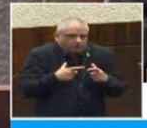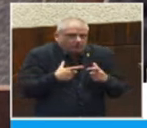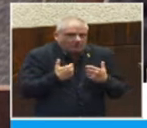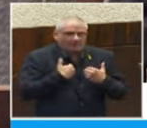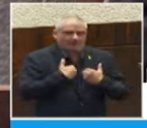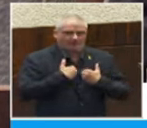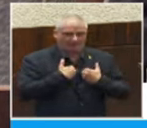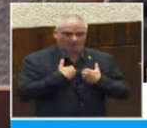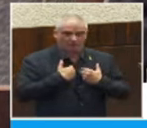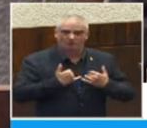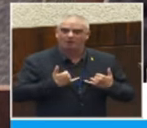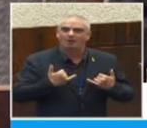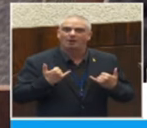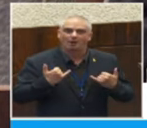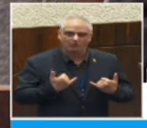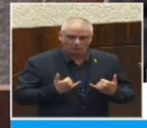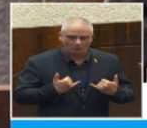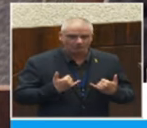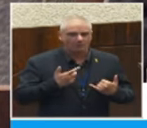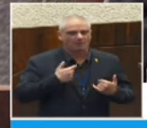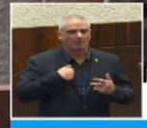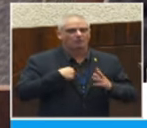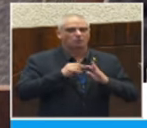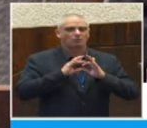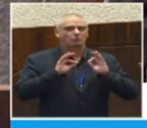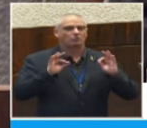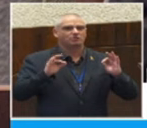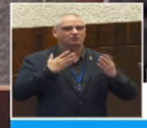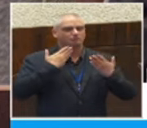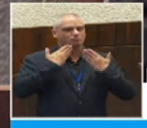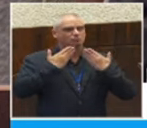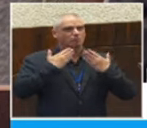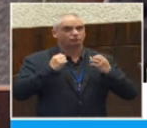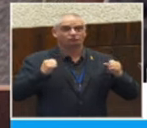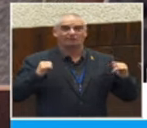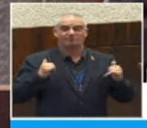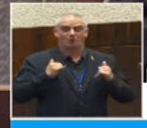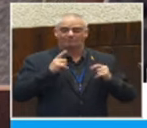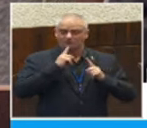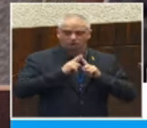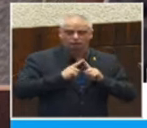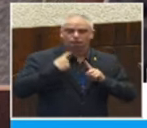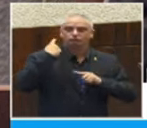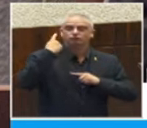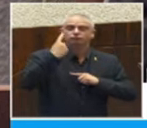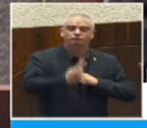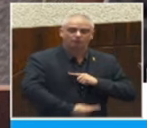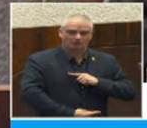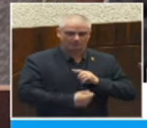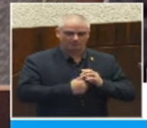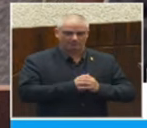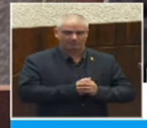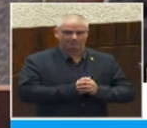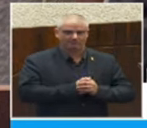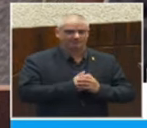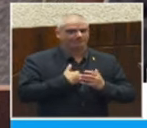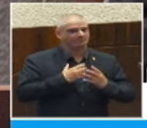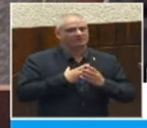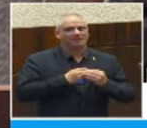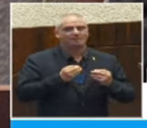היום אנו פותחים את מושב החורף שנה אחרי. איבדנו ממיטב